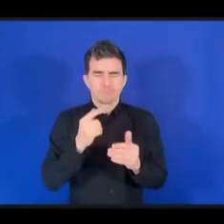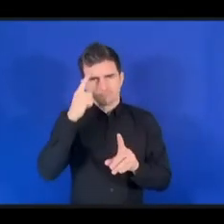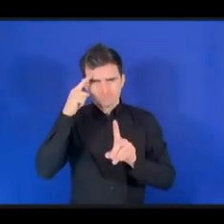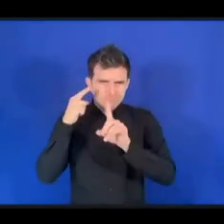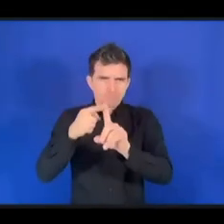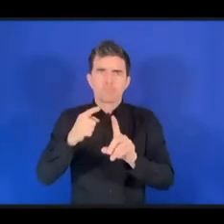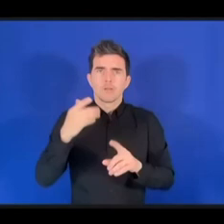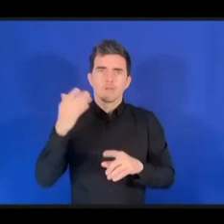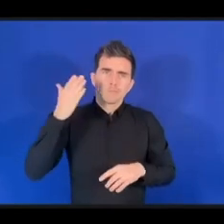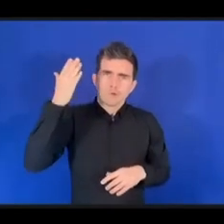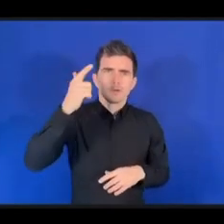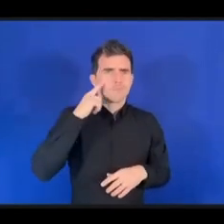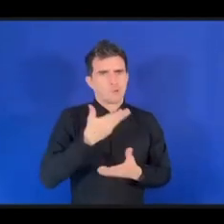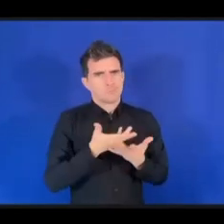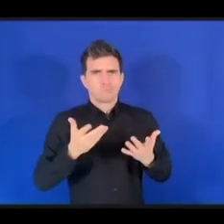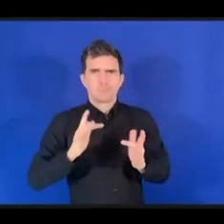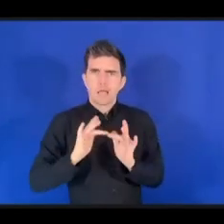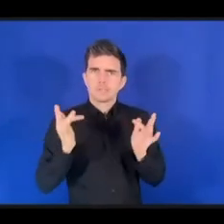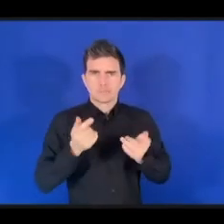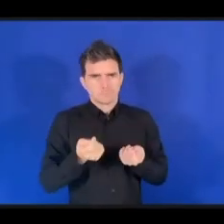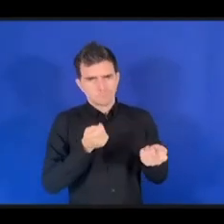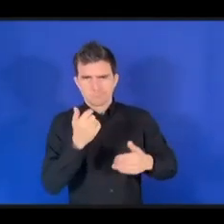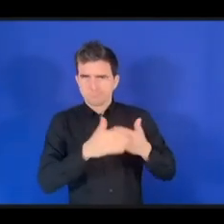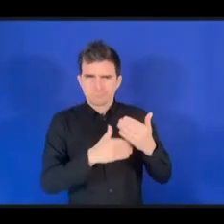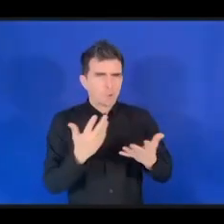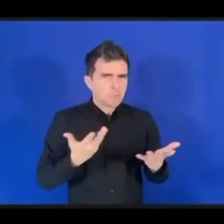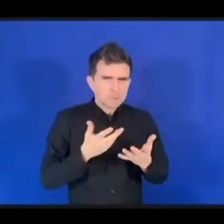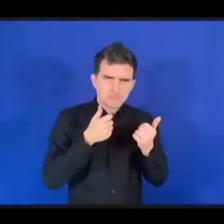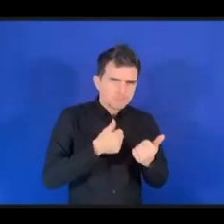通，哪些行得不通？这种